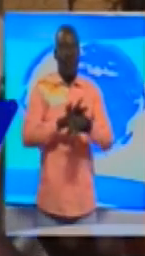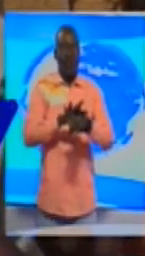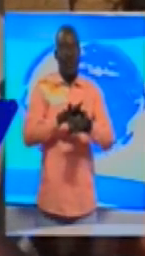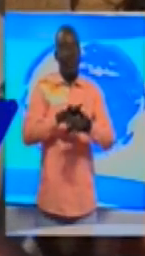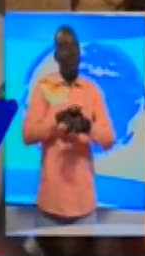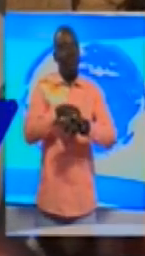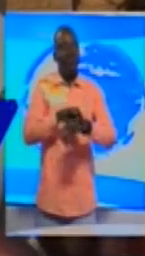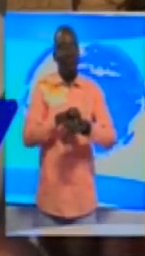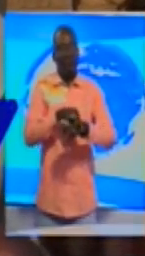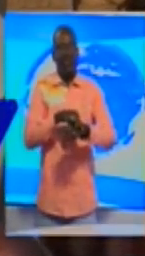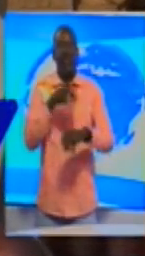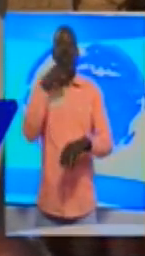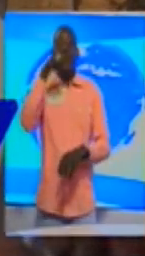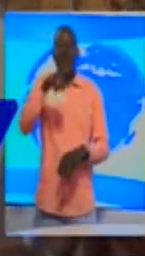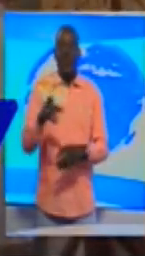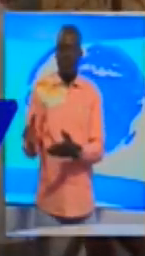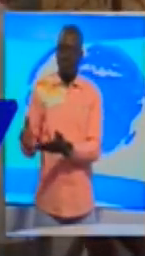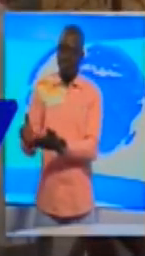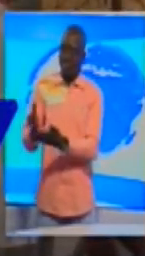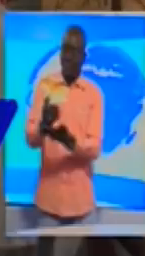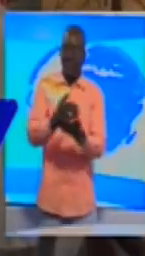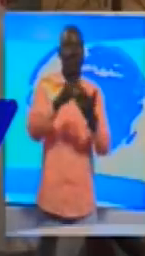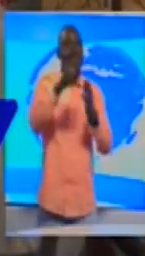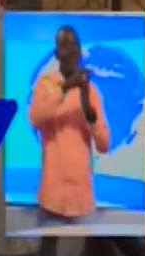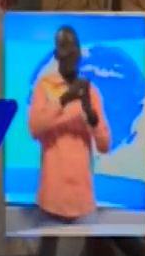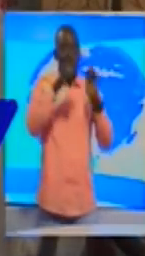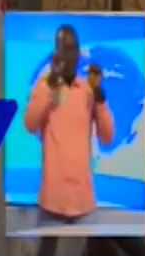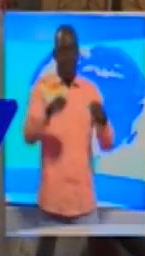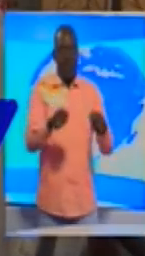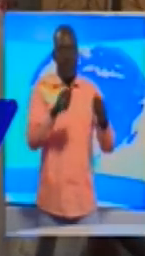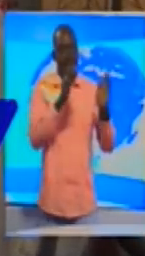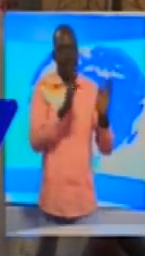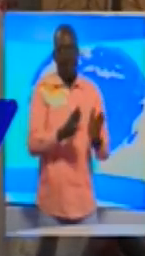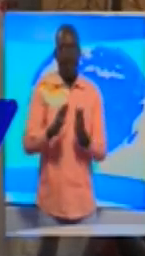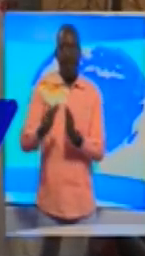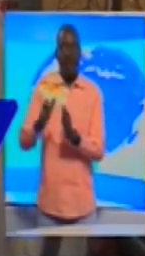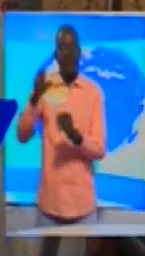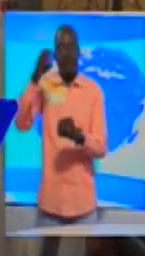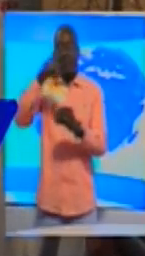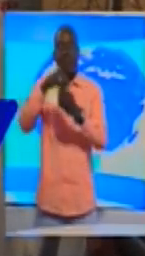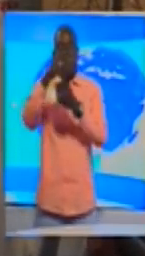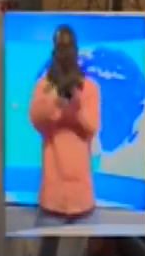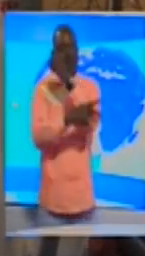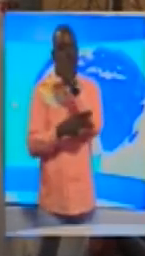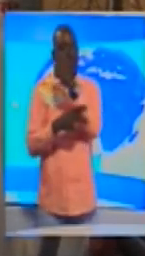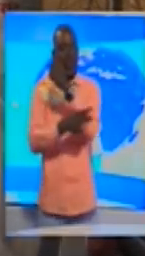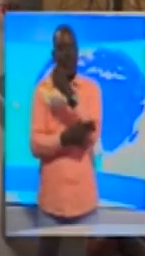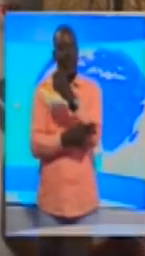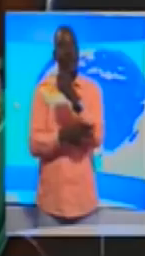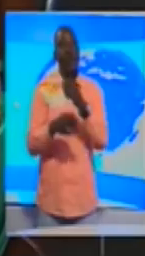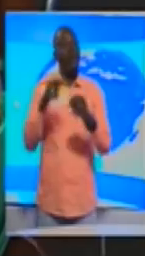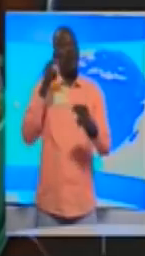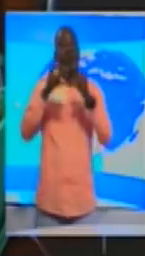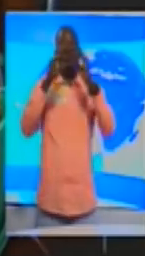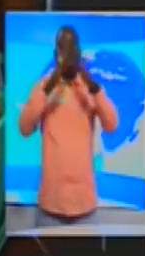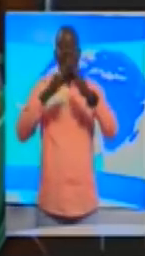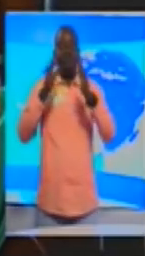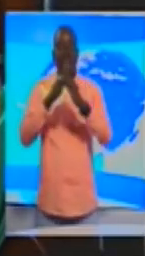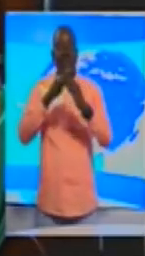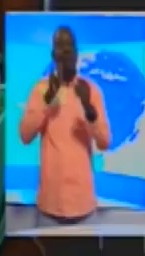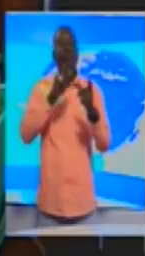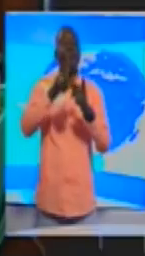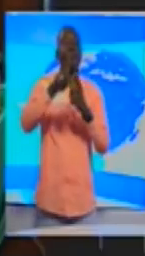il faut d'abord une mobilisation et pouvoir organiser le parent au niveau des provinces et au niveau des villages. Lorsqu'on a la